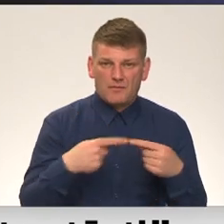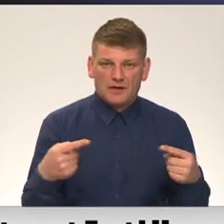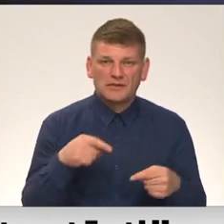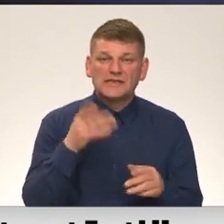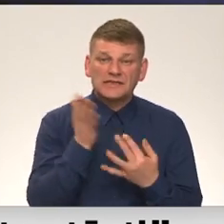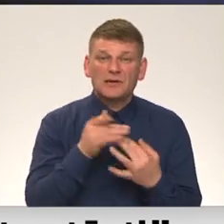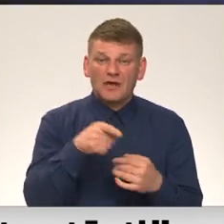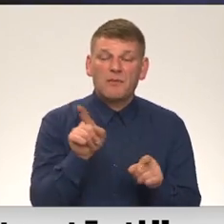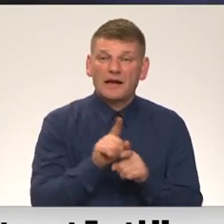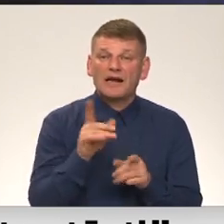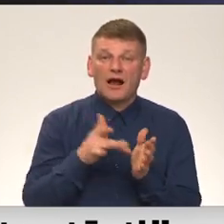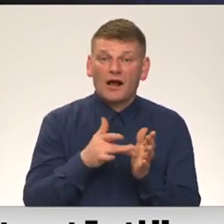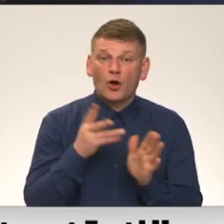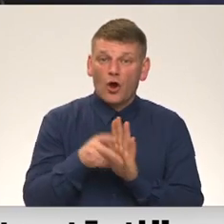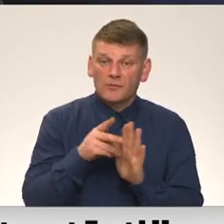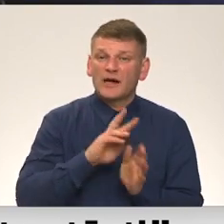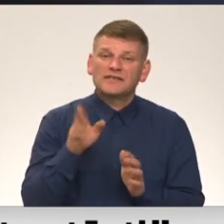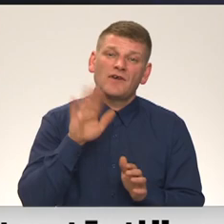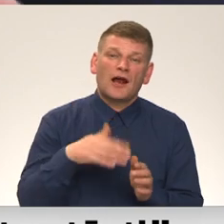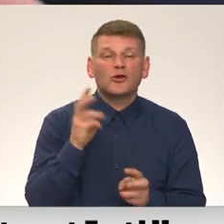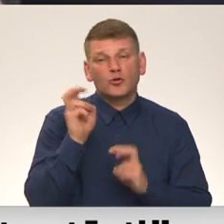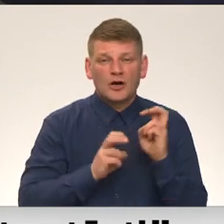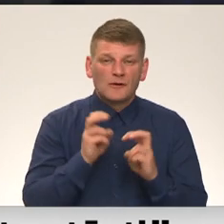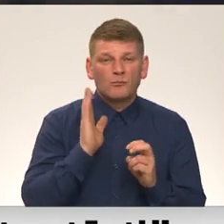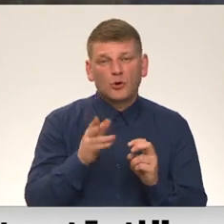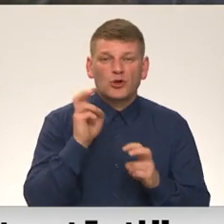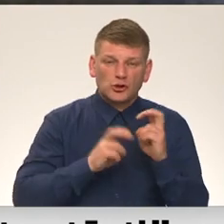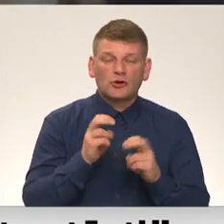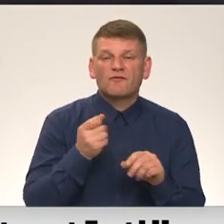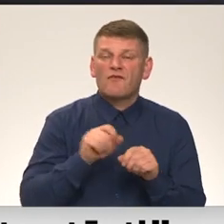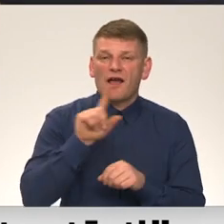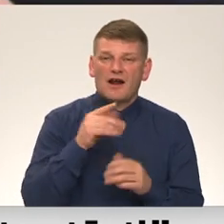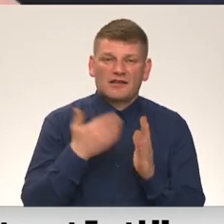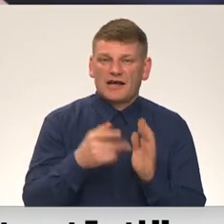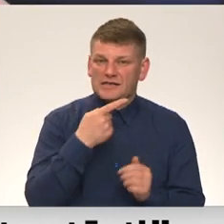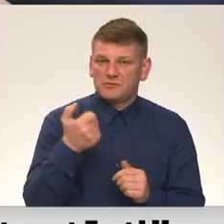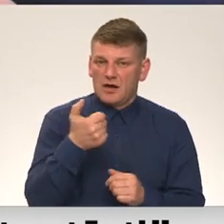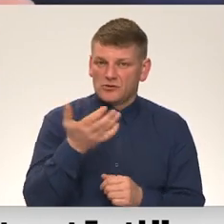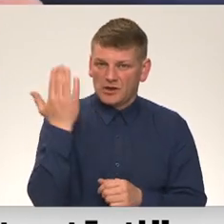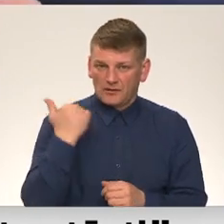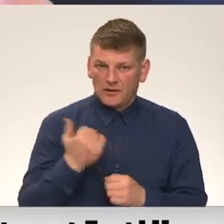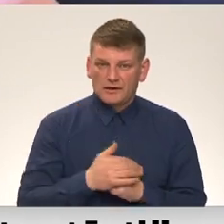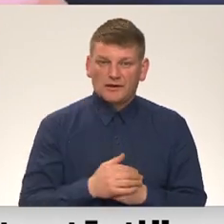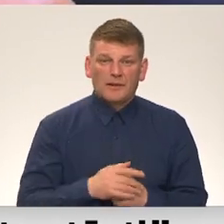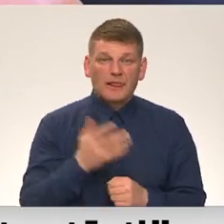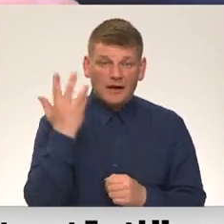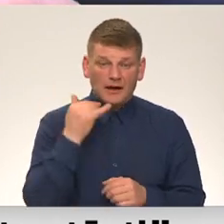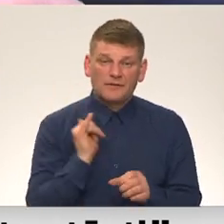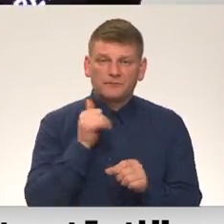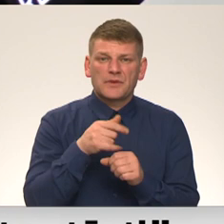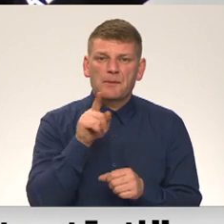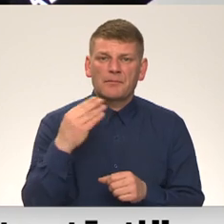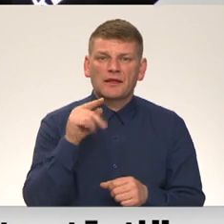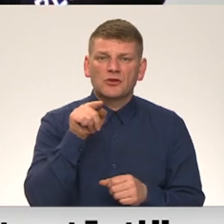arī kāda lokomotīva, kas varētu būt ražota pirms vairāk nekā 100 gadiem. Kad ielēja iekšā